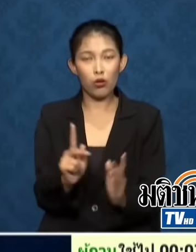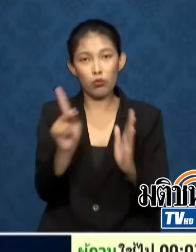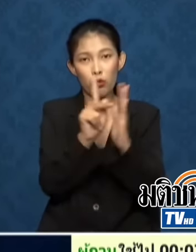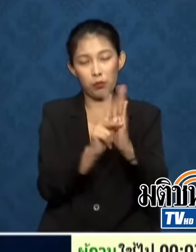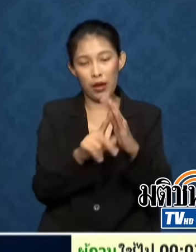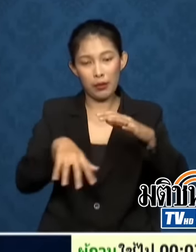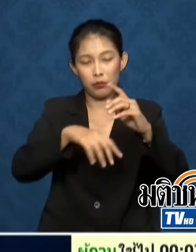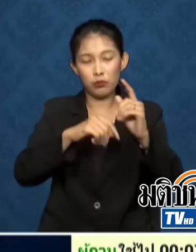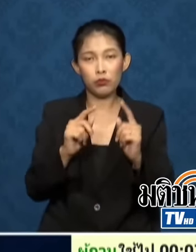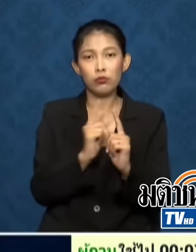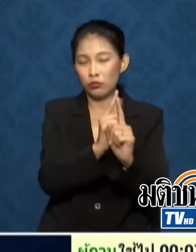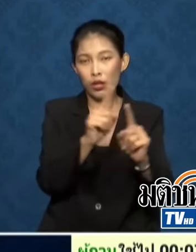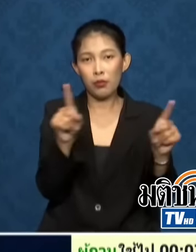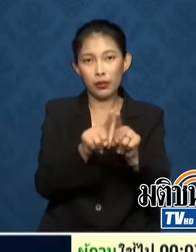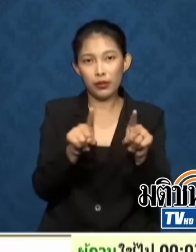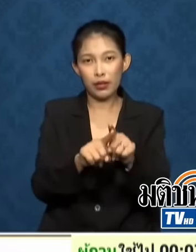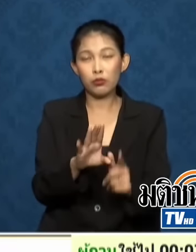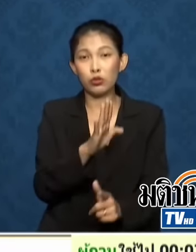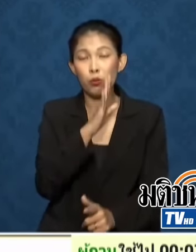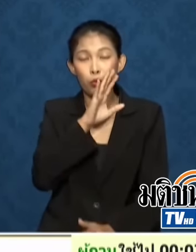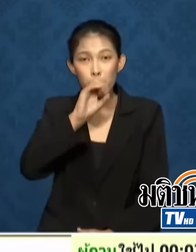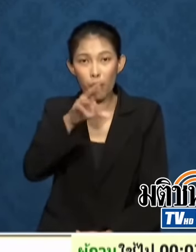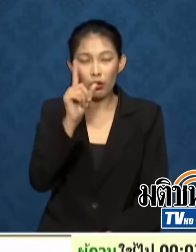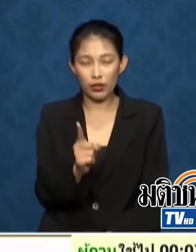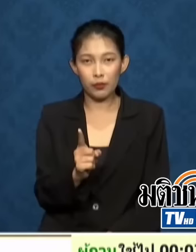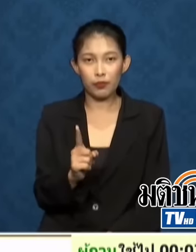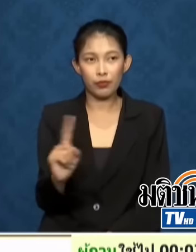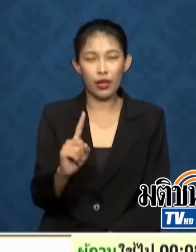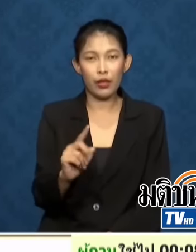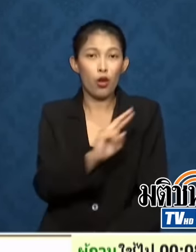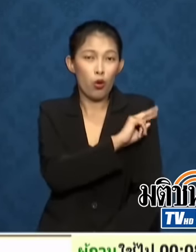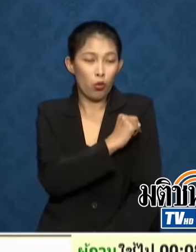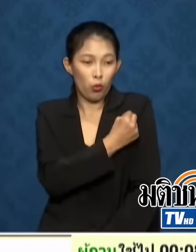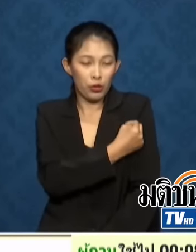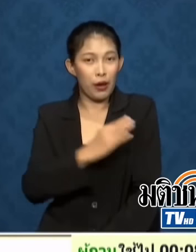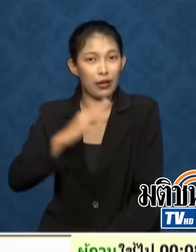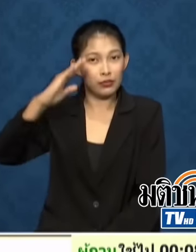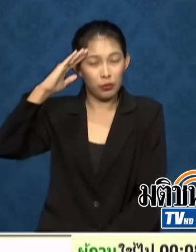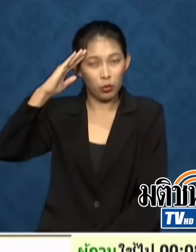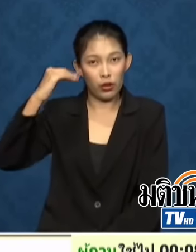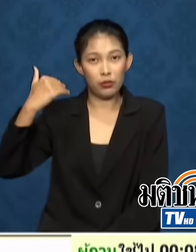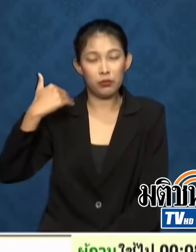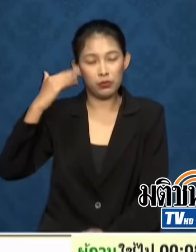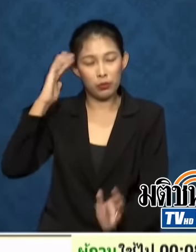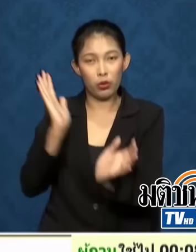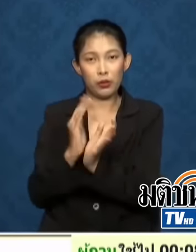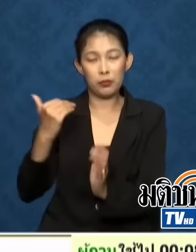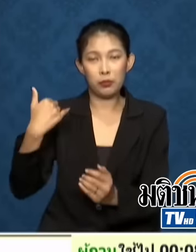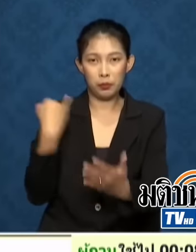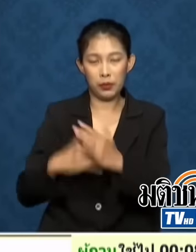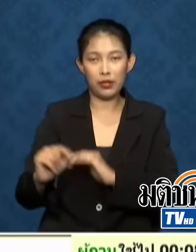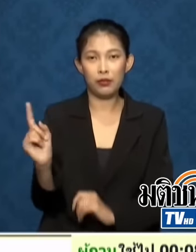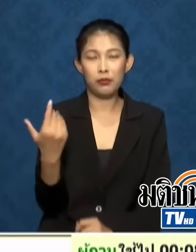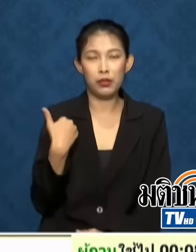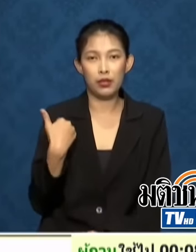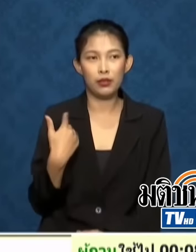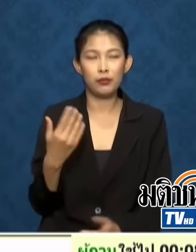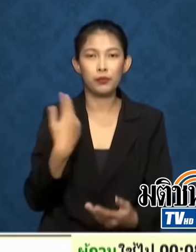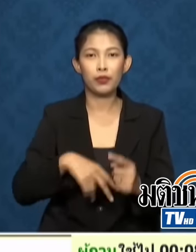างเดียวกันถ้าท่านบอกแบบนี้แสดงว่าโรงพยาบาลตำรวจมีความผิดนะประเด็นที่สอง